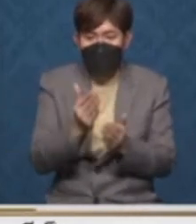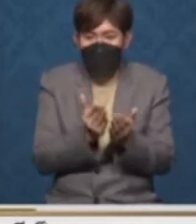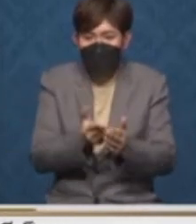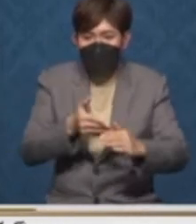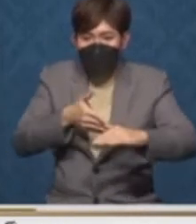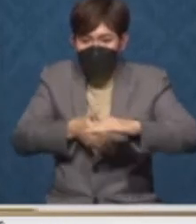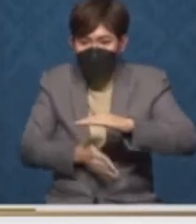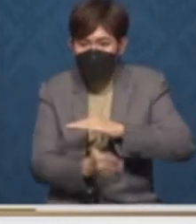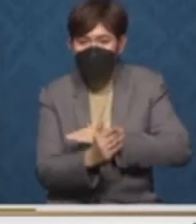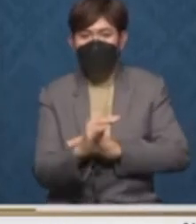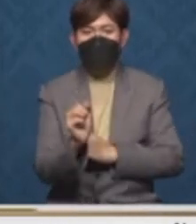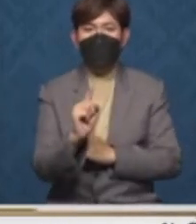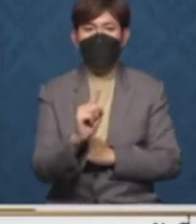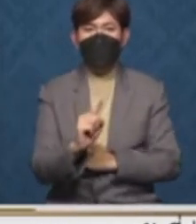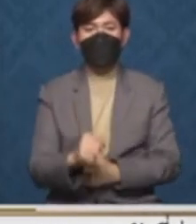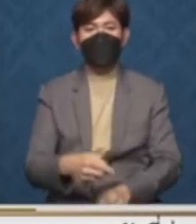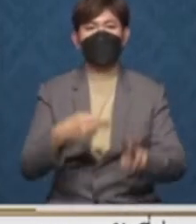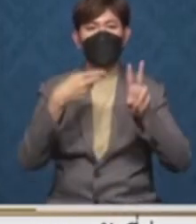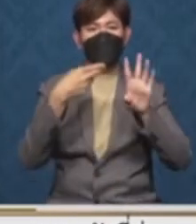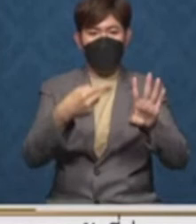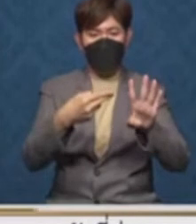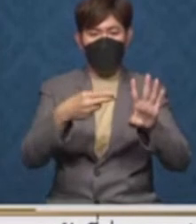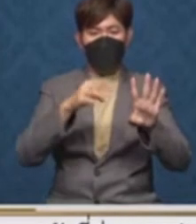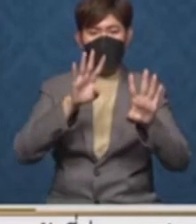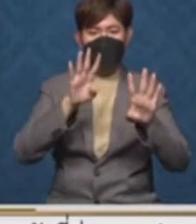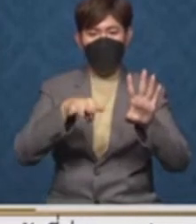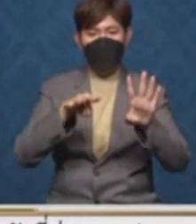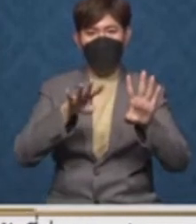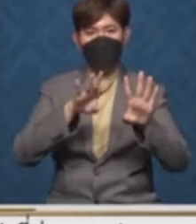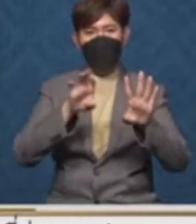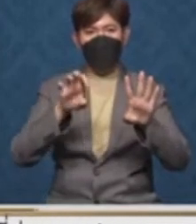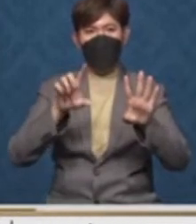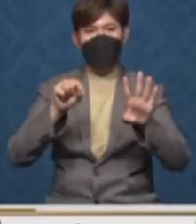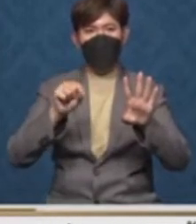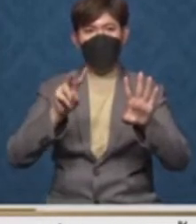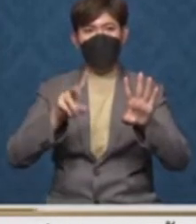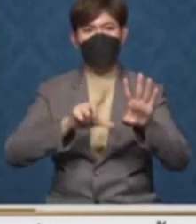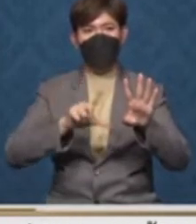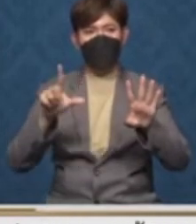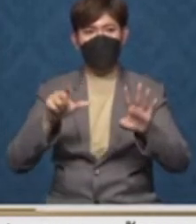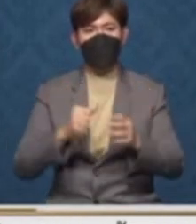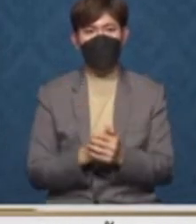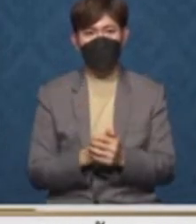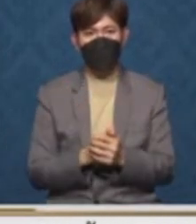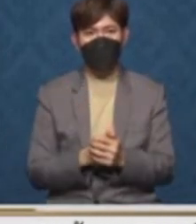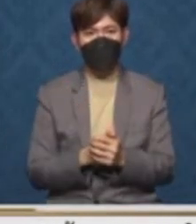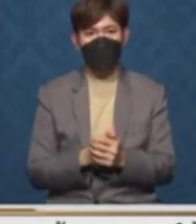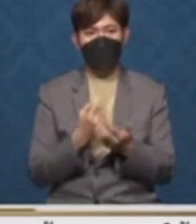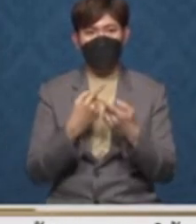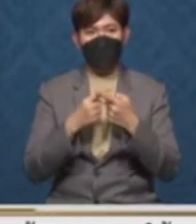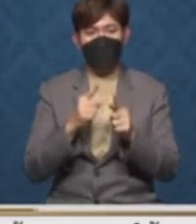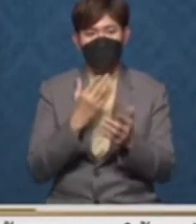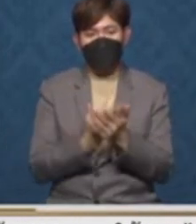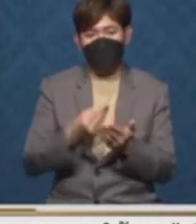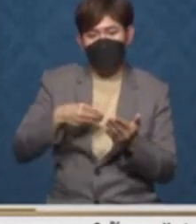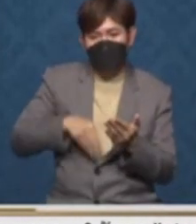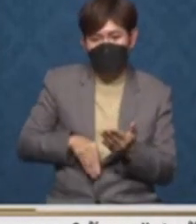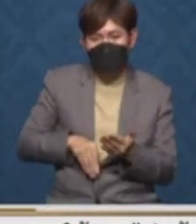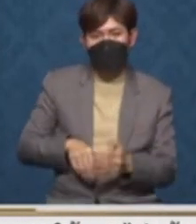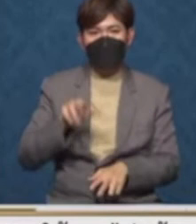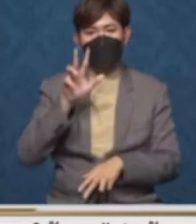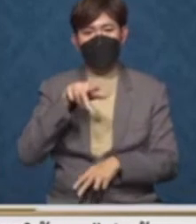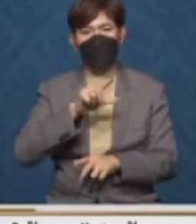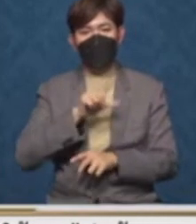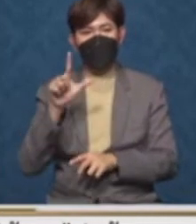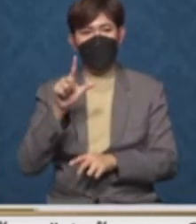รือมูลค่า 44,222 ล้าน G2G 3,000 ล้านครับใบเสร็จที่